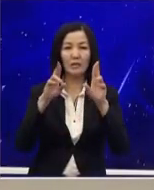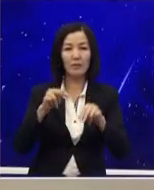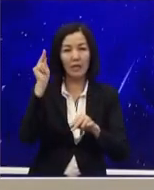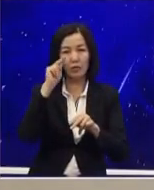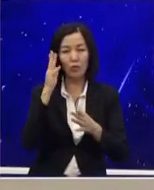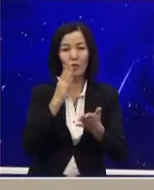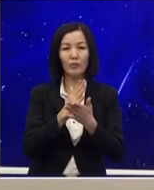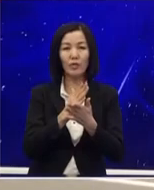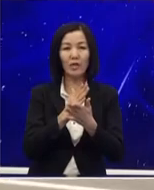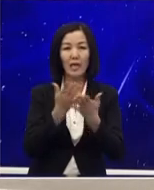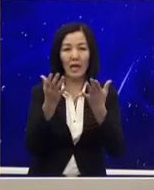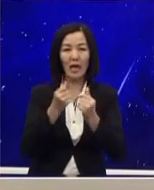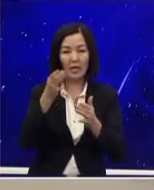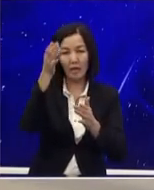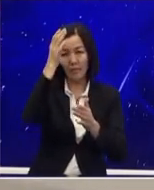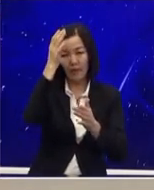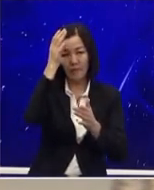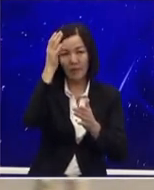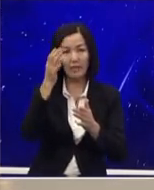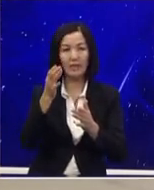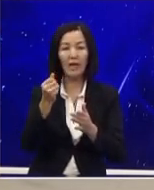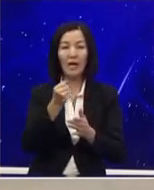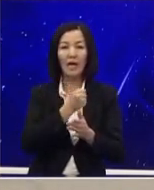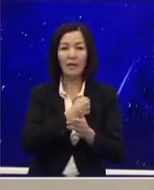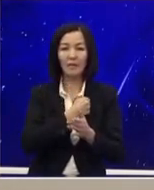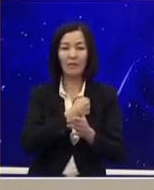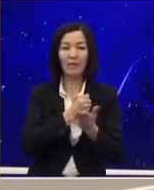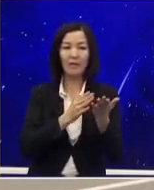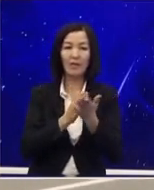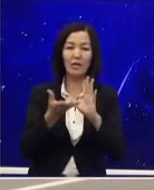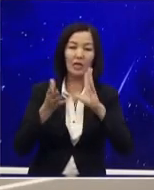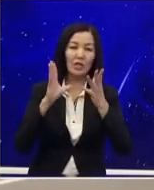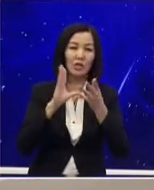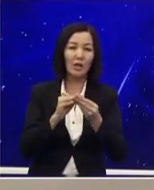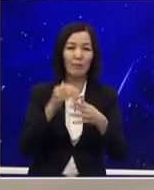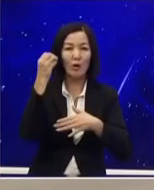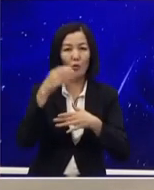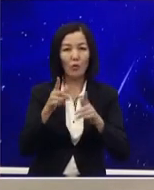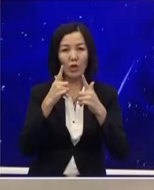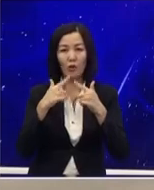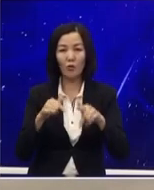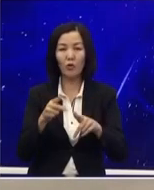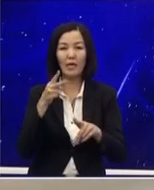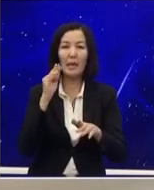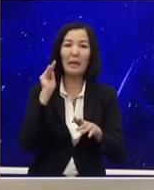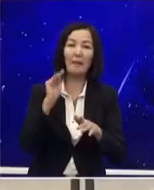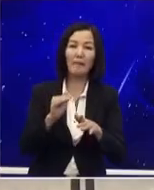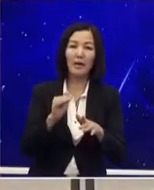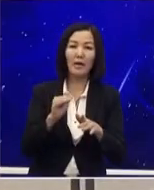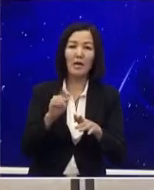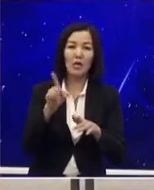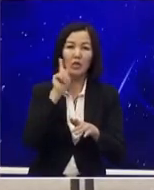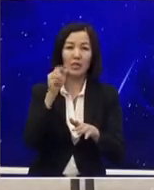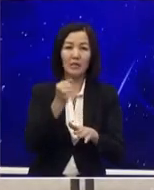меңгереді. Бұл алған білімдері азаматтық салаларда да жарамды. Жалпы орталық құрылғалы 2000-нан аса кіші буын